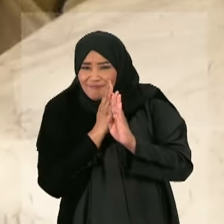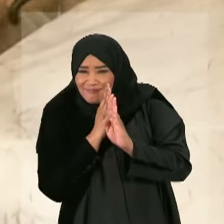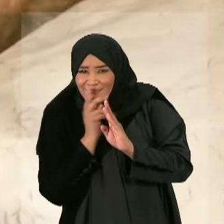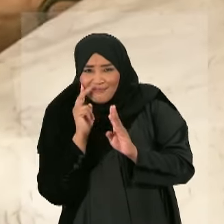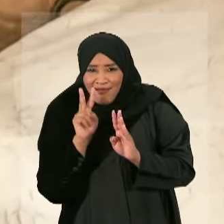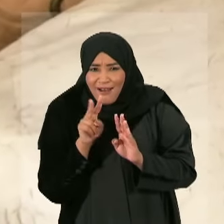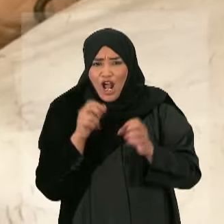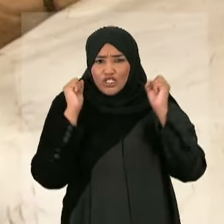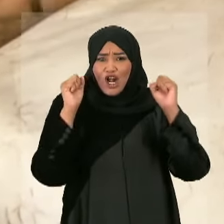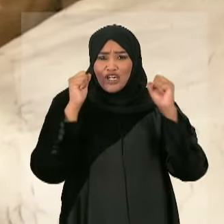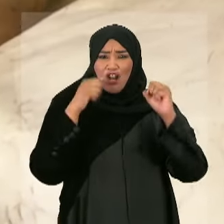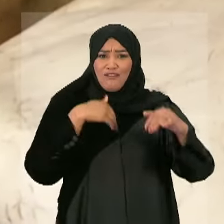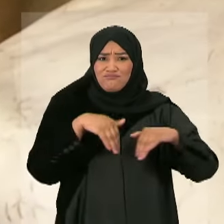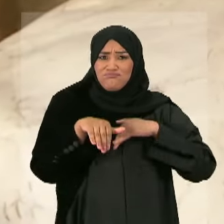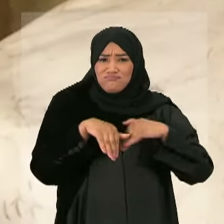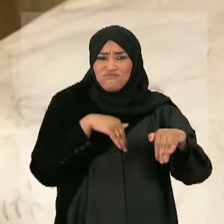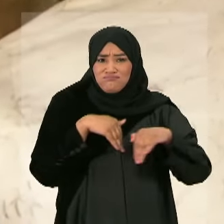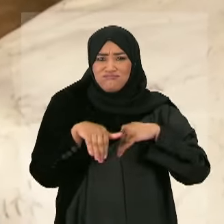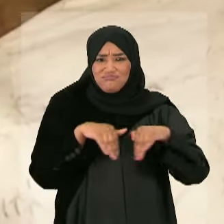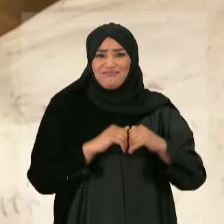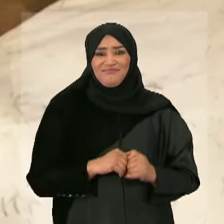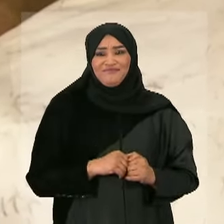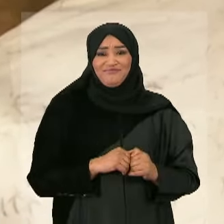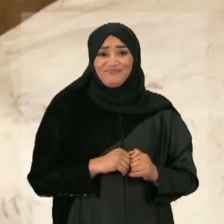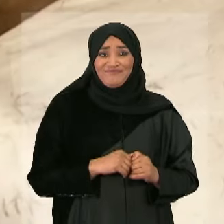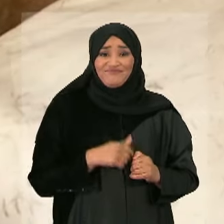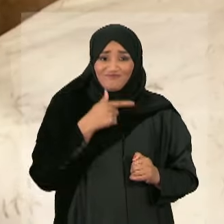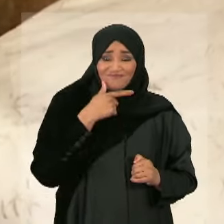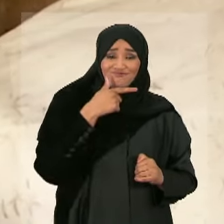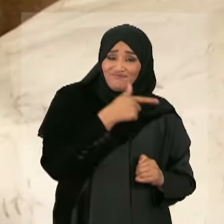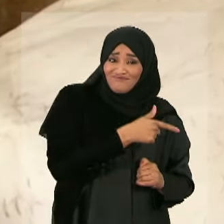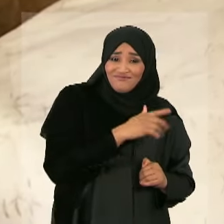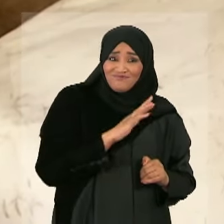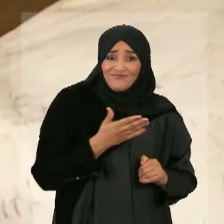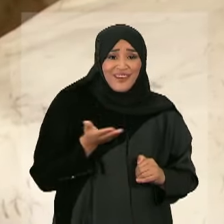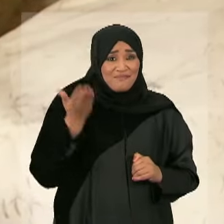وائل بالحسبة وخضرة وكذا ليكون